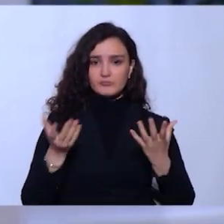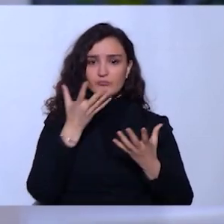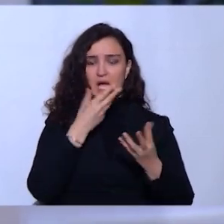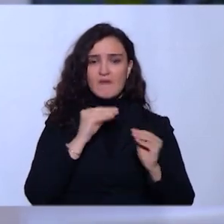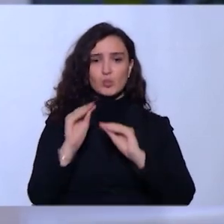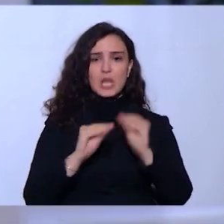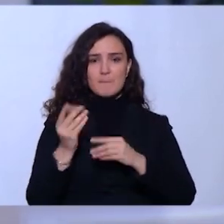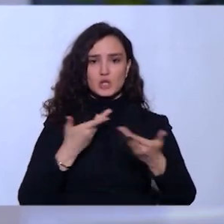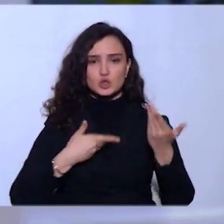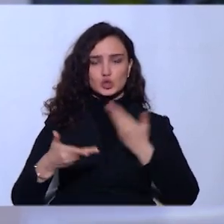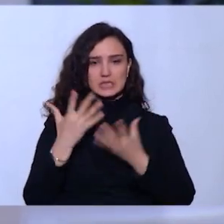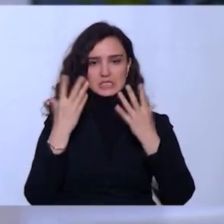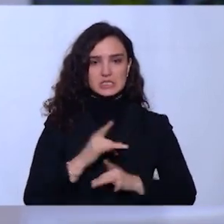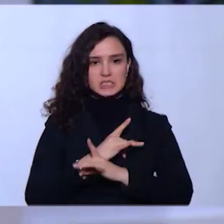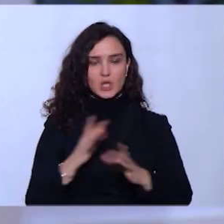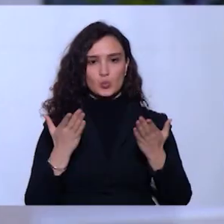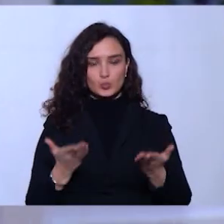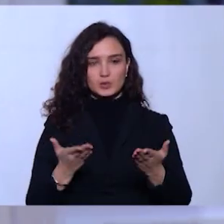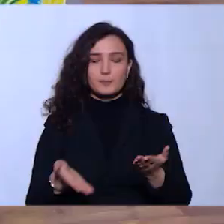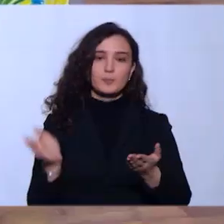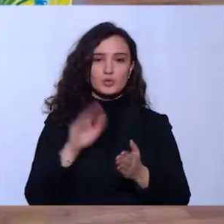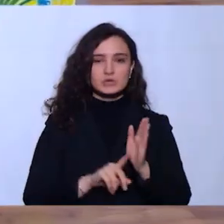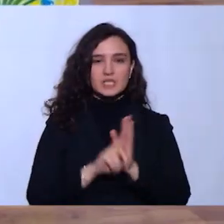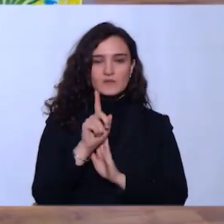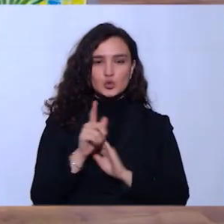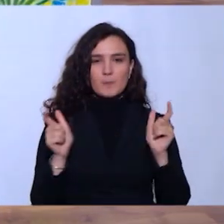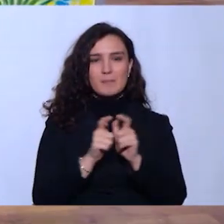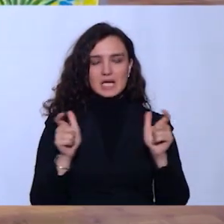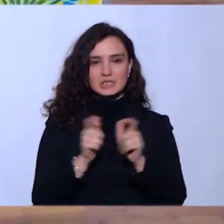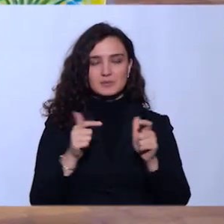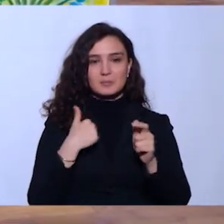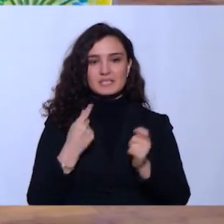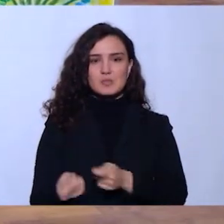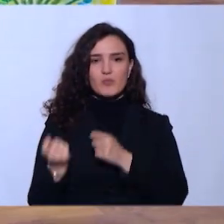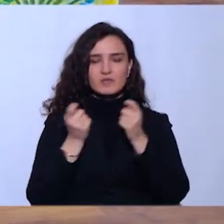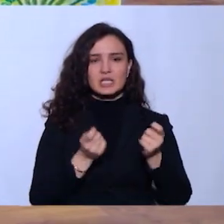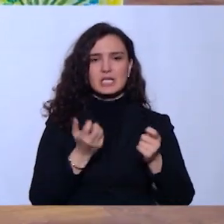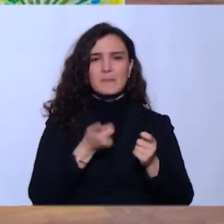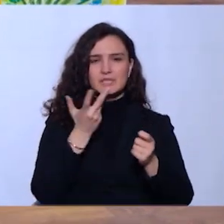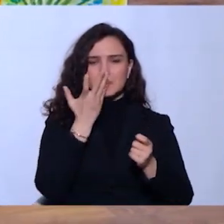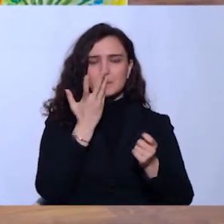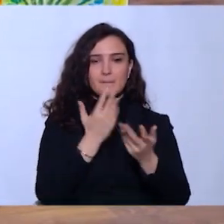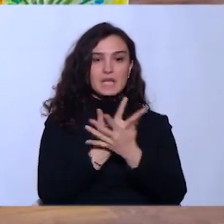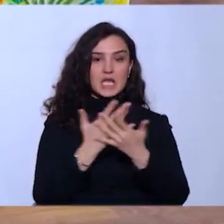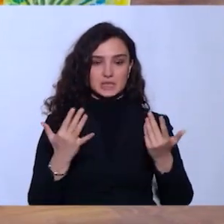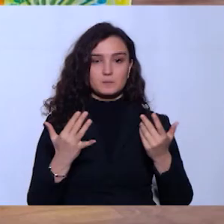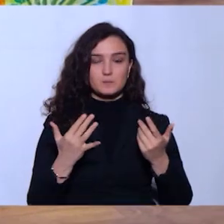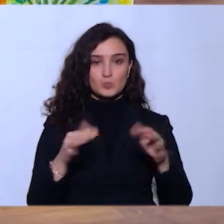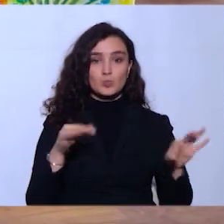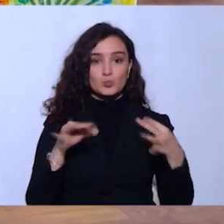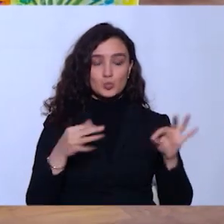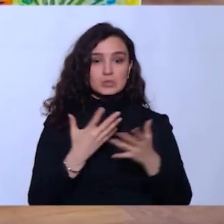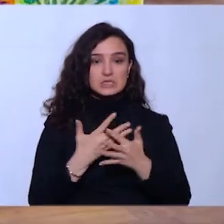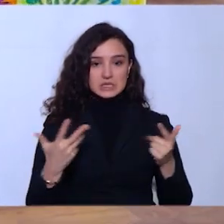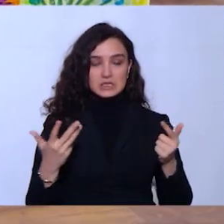გავილამაზოთ ეს დღესასწაული. ბოდი დავიწყოთ ბარათებით. მე აქ წამოვიღე რამდენიმე ფერადი ფურცელი